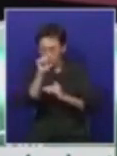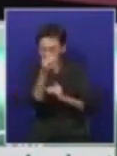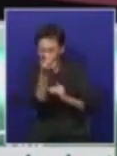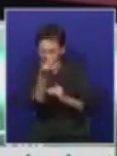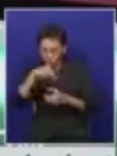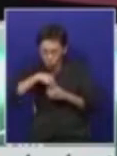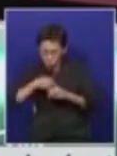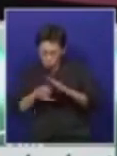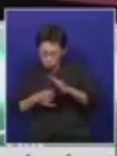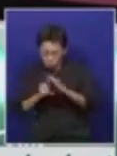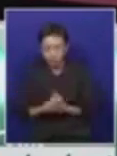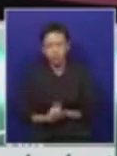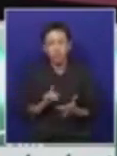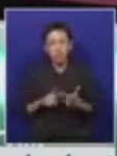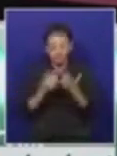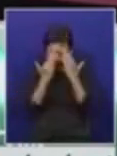ๆไม่มีการละหมาดว่ากาตูไม่มีการละหมาดวันศุกร์ไม่มีการละหมาดตะรอเวียะห์